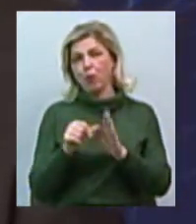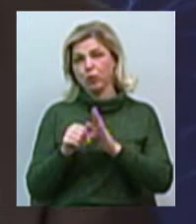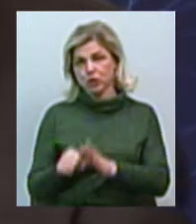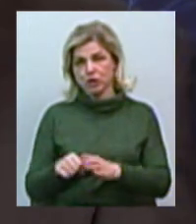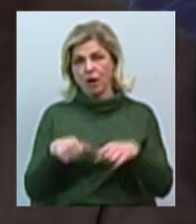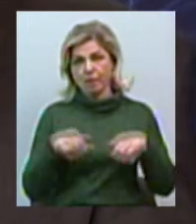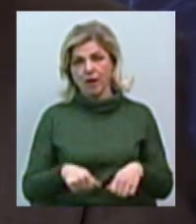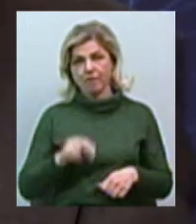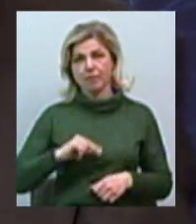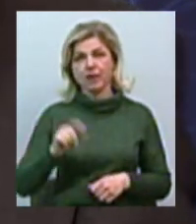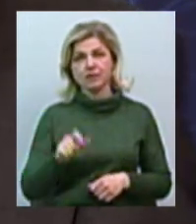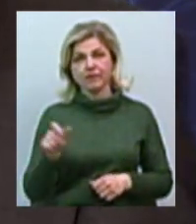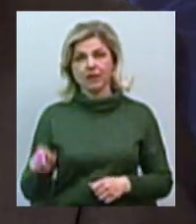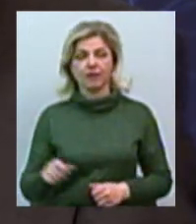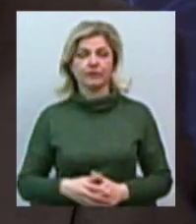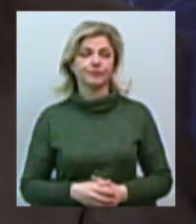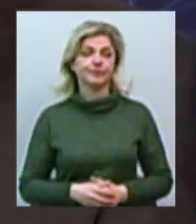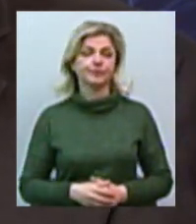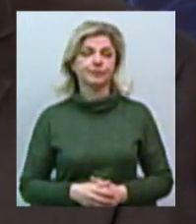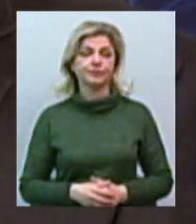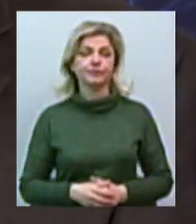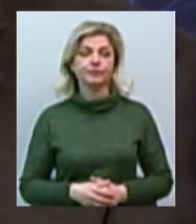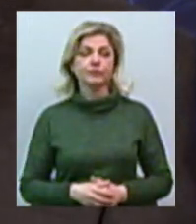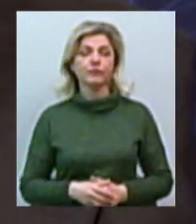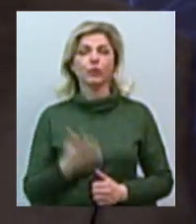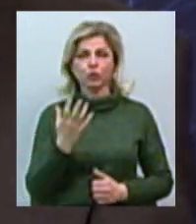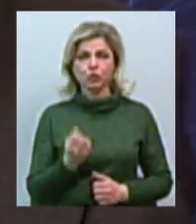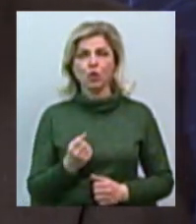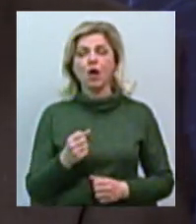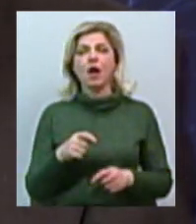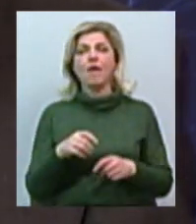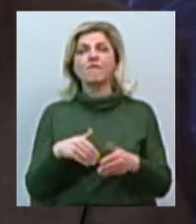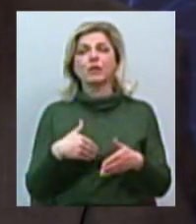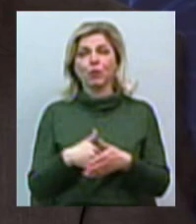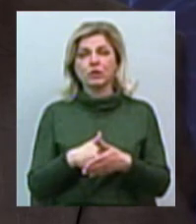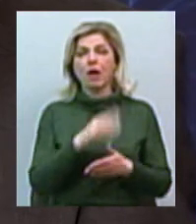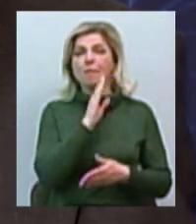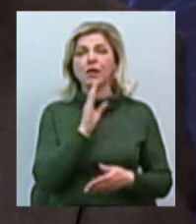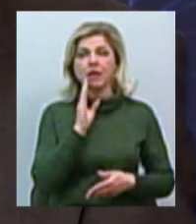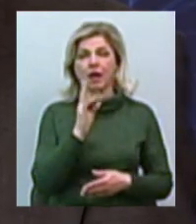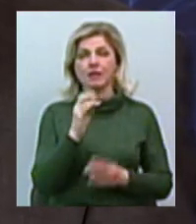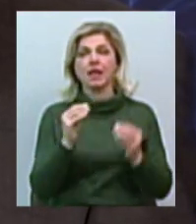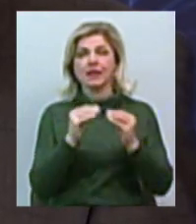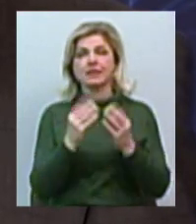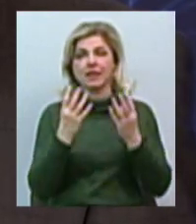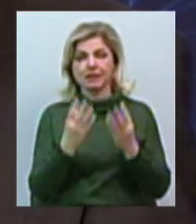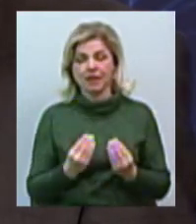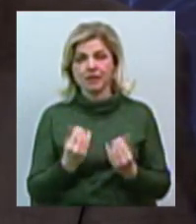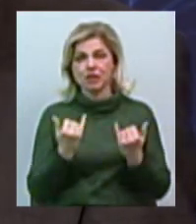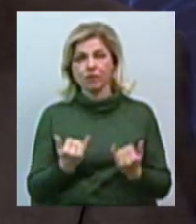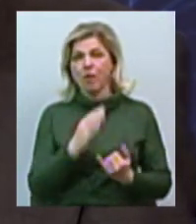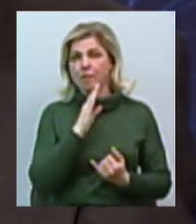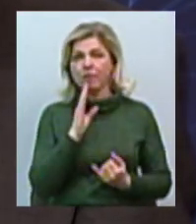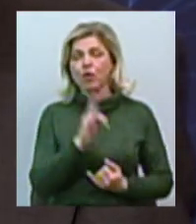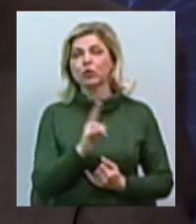працівників. Крім того, відпустка матерям на 10 днів сьогодні надається, які